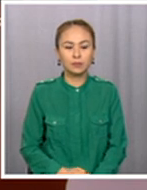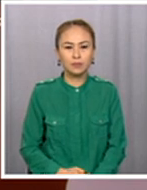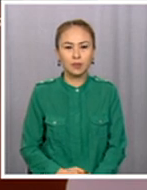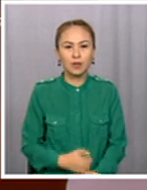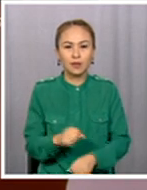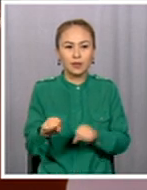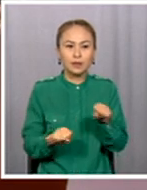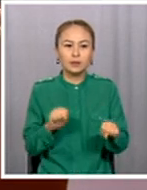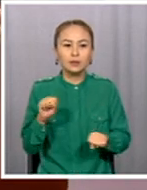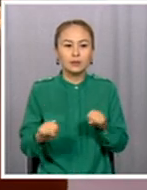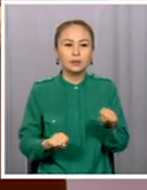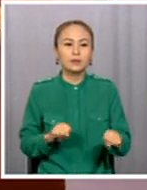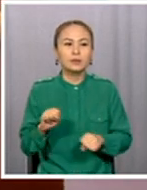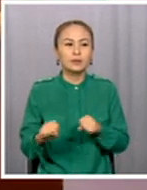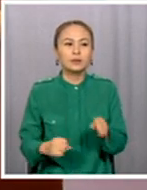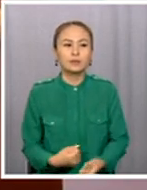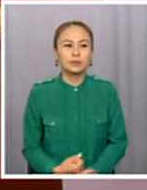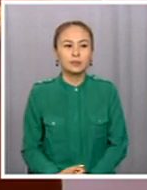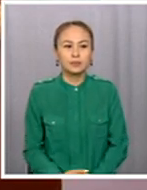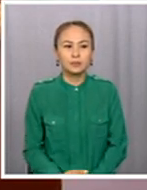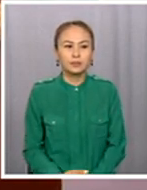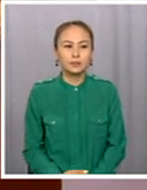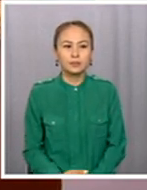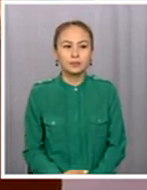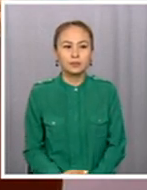Велосипед. Келесі.